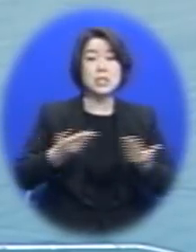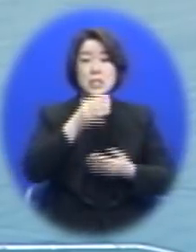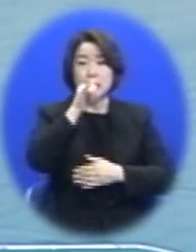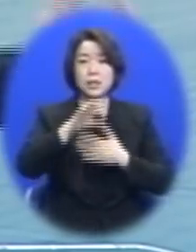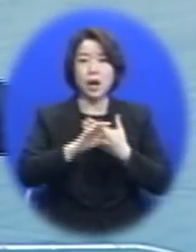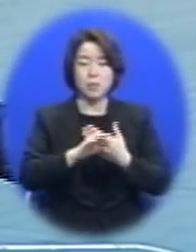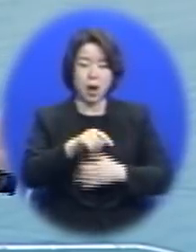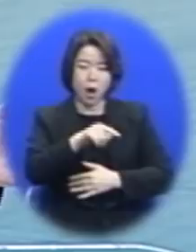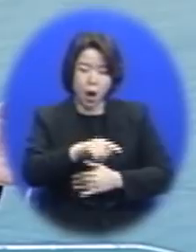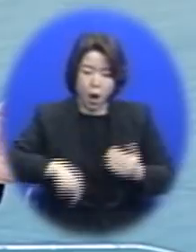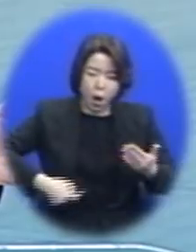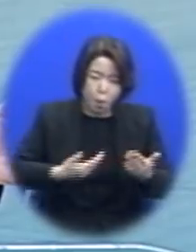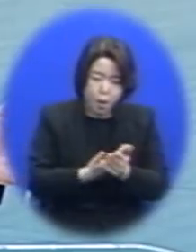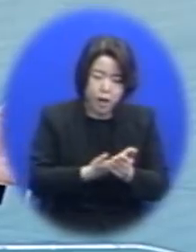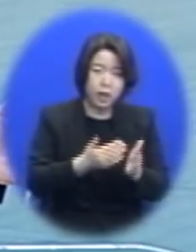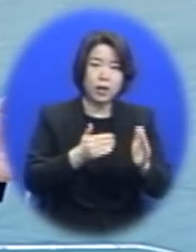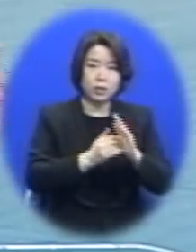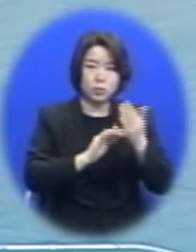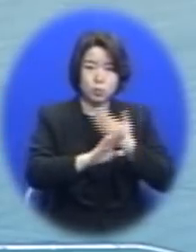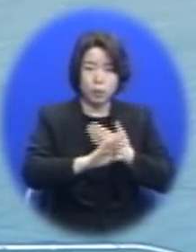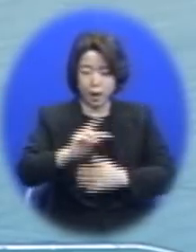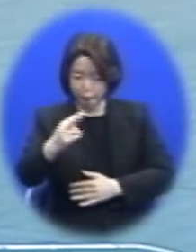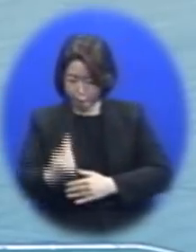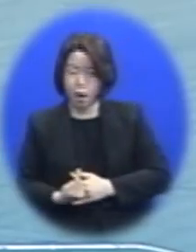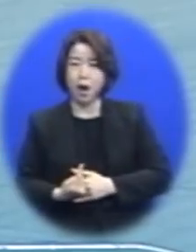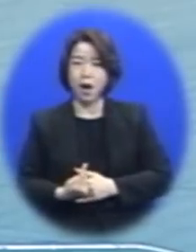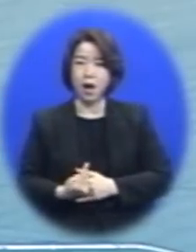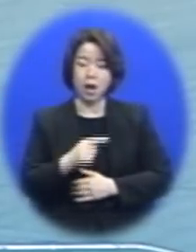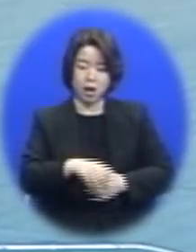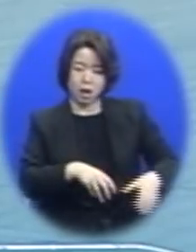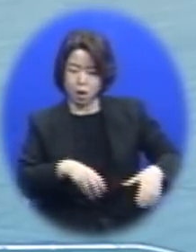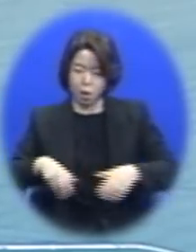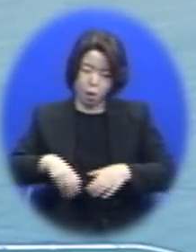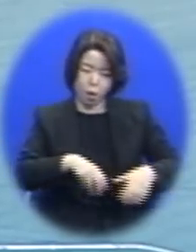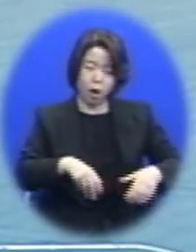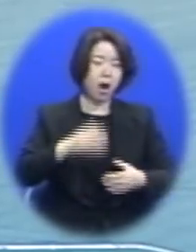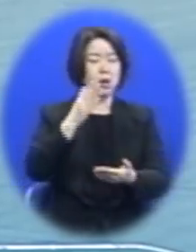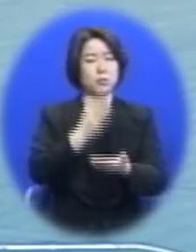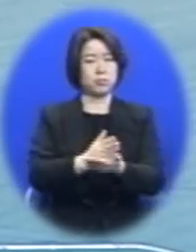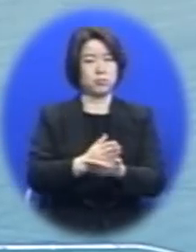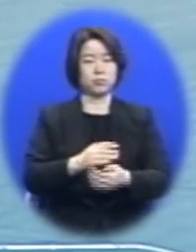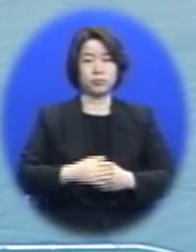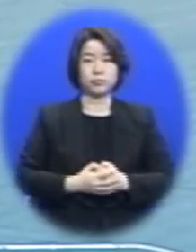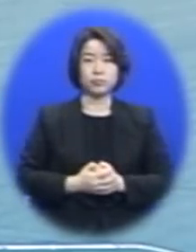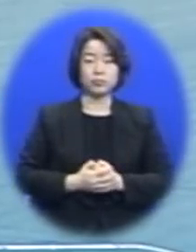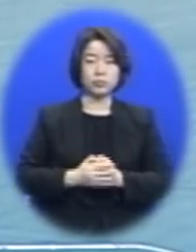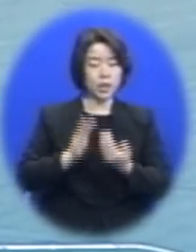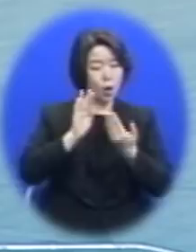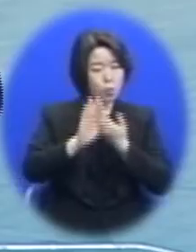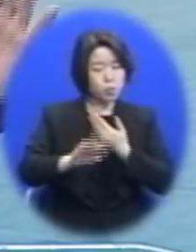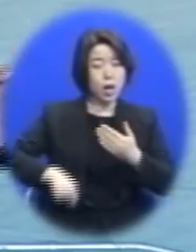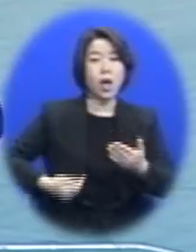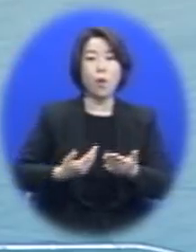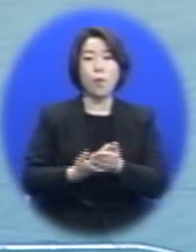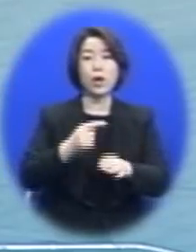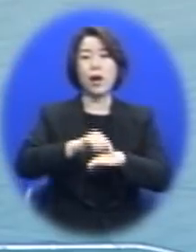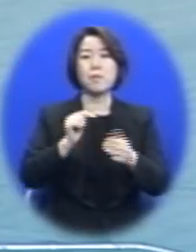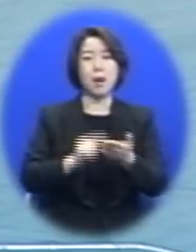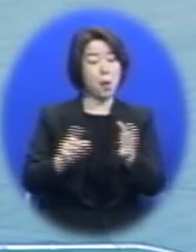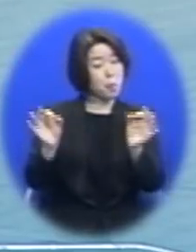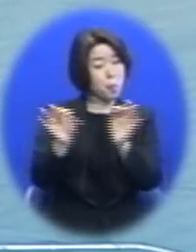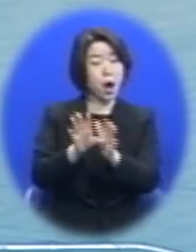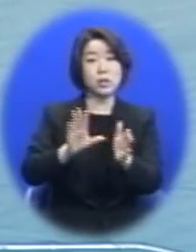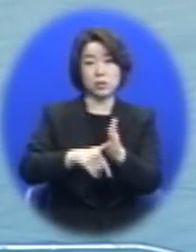거기서 돌이켜 야 합니다 이것을 주저 하시면 안됩니다 나중에는 회개할 마음도 없어질 때가